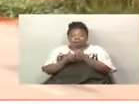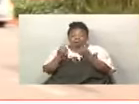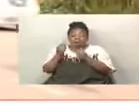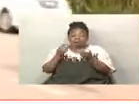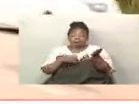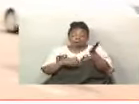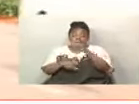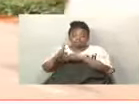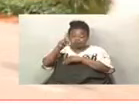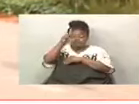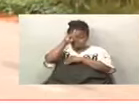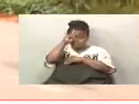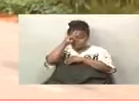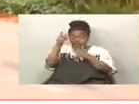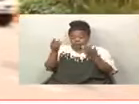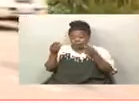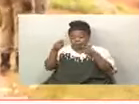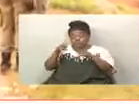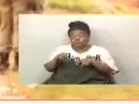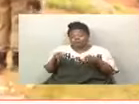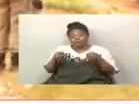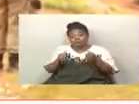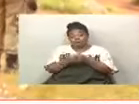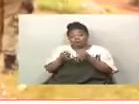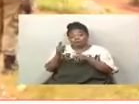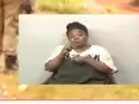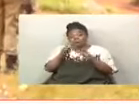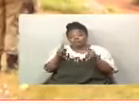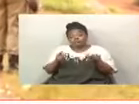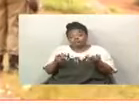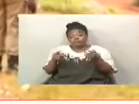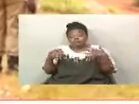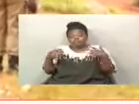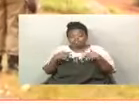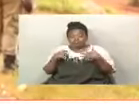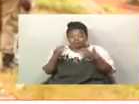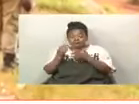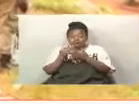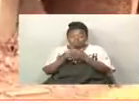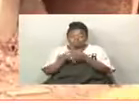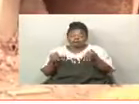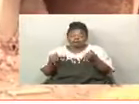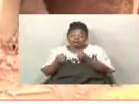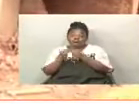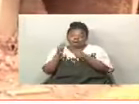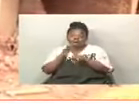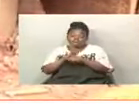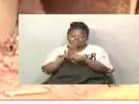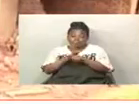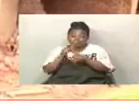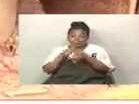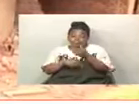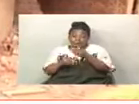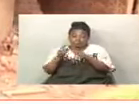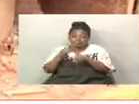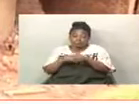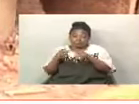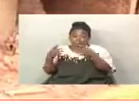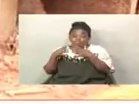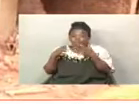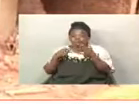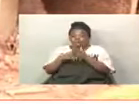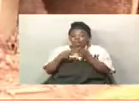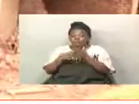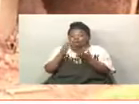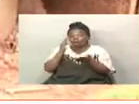tuzeeyo ku kyalo Kyoko awagudde akabenje abatuuze nga bali mu kutya olw'obubenje obususe nga bagamba n'oluusi lukululana